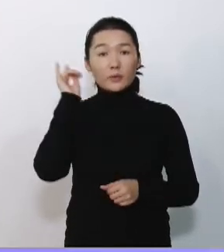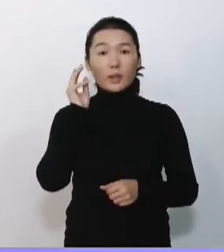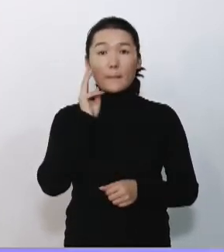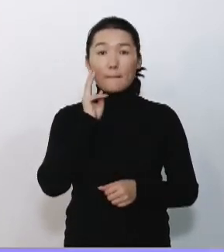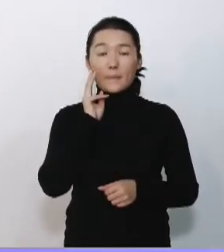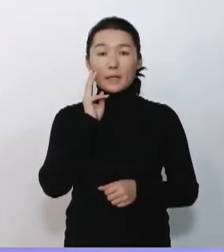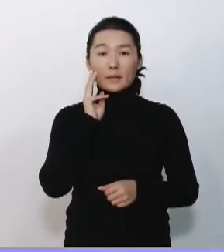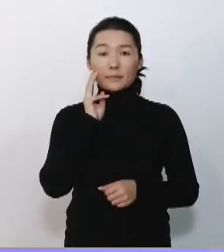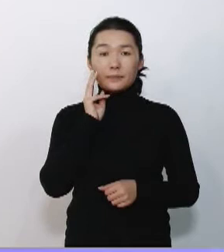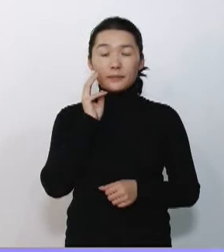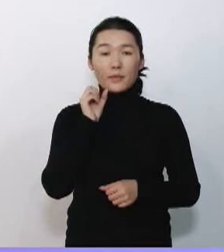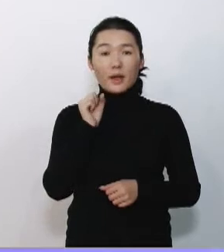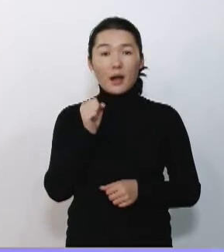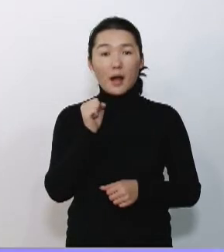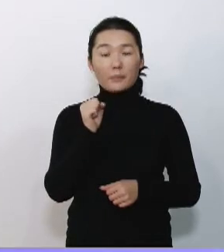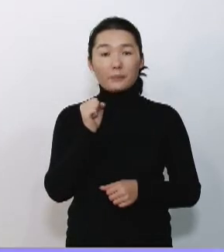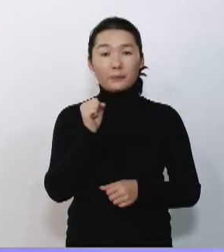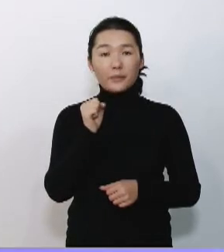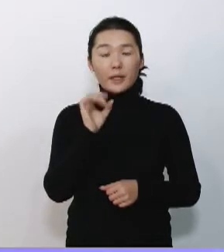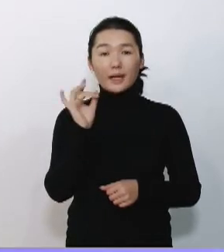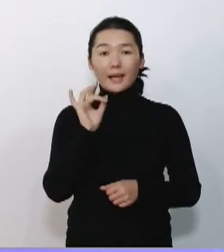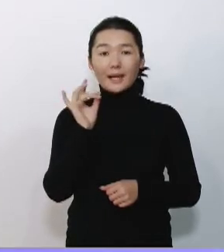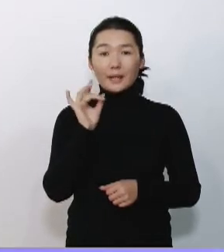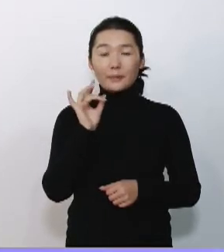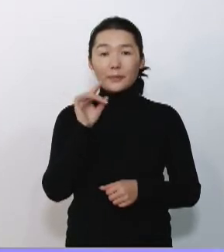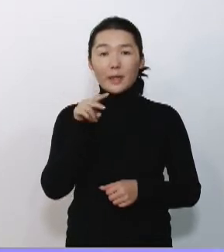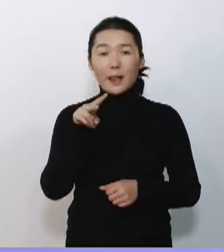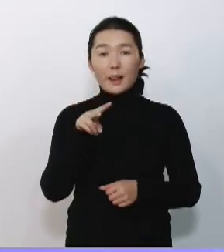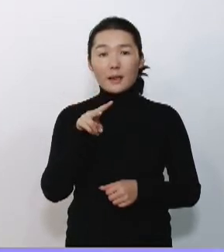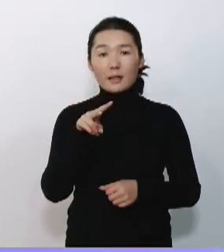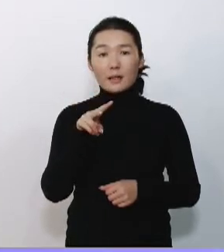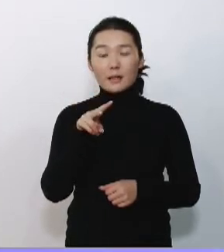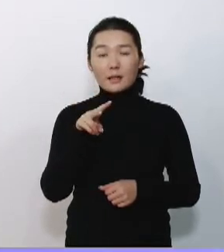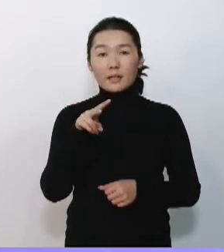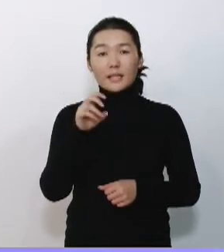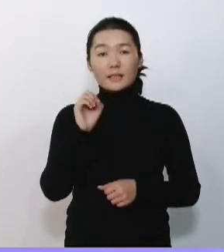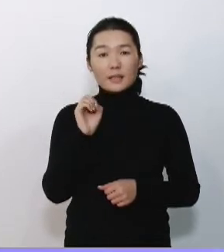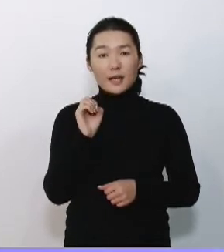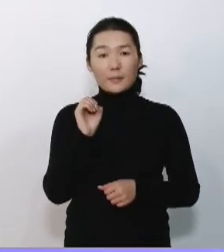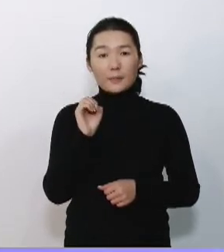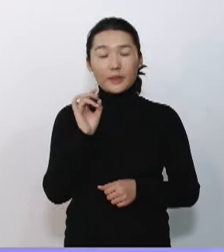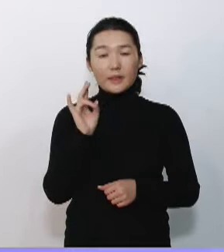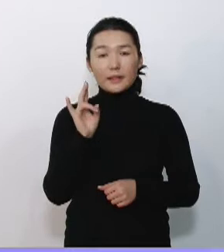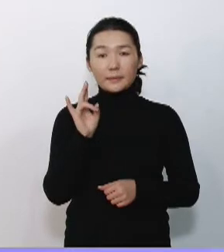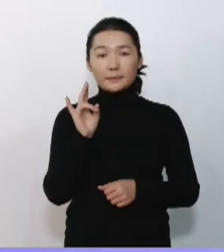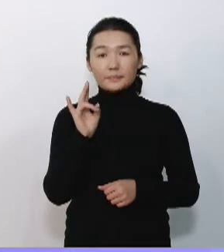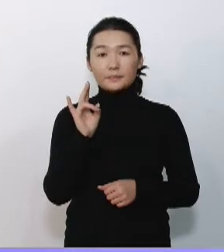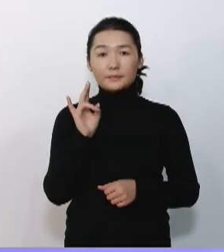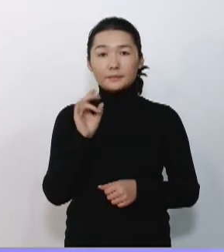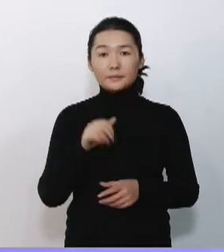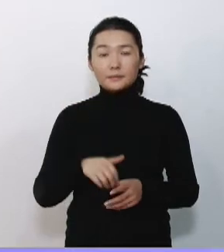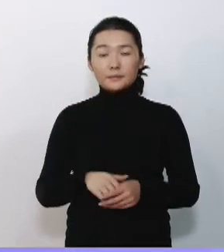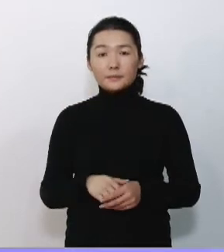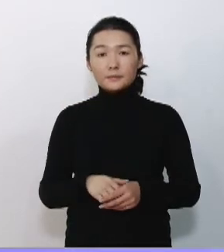«М», «А», «Р», «Л», «Е», «Н».